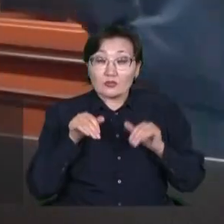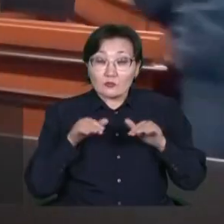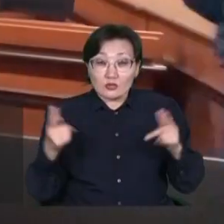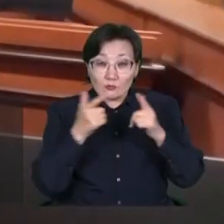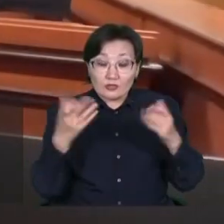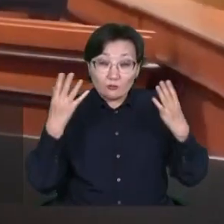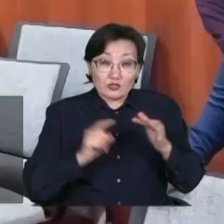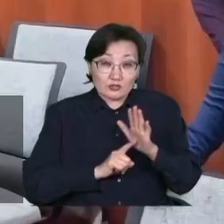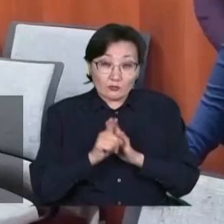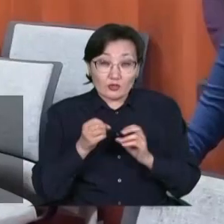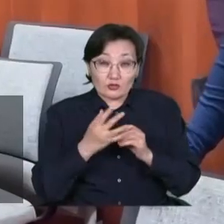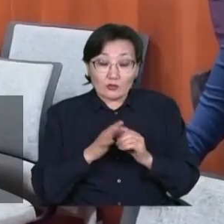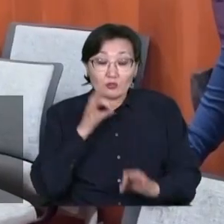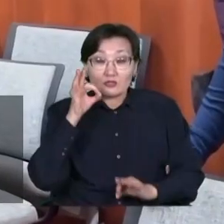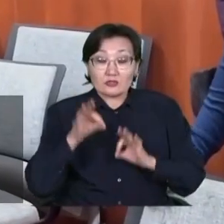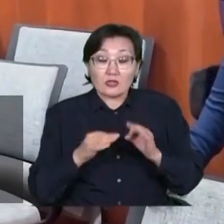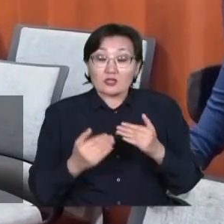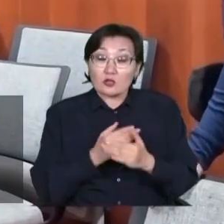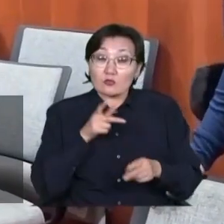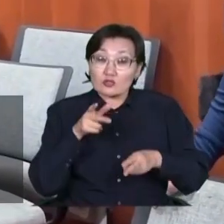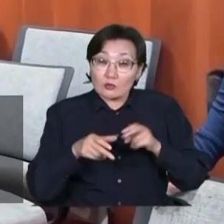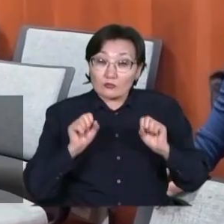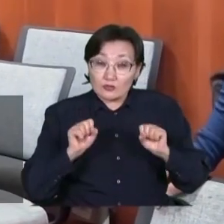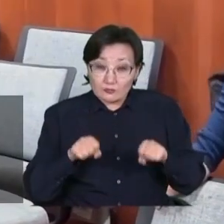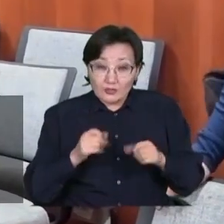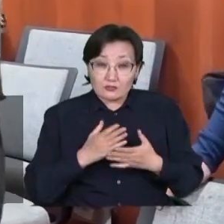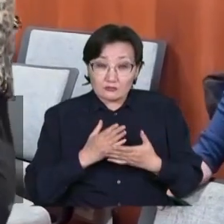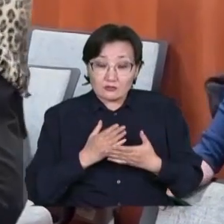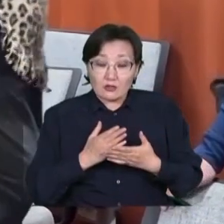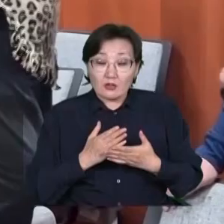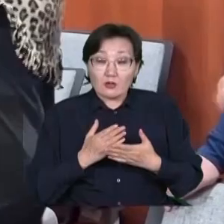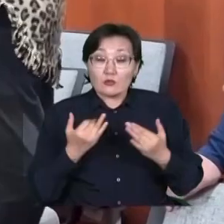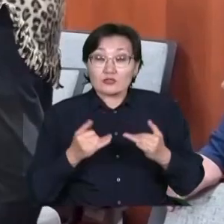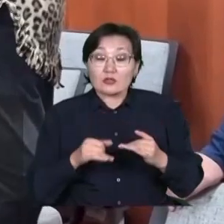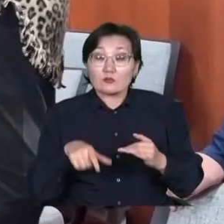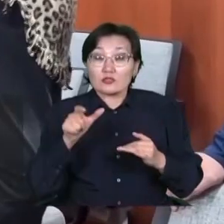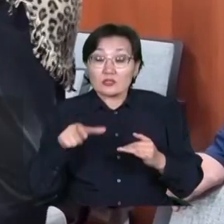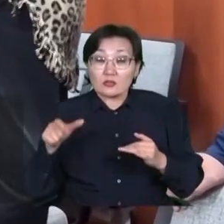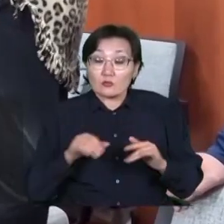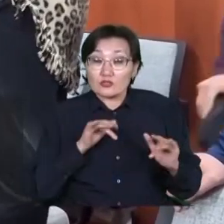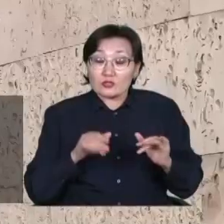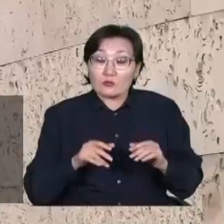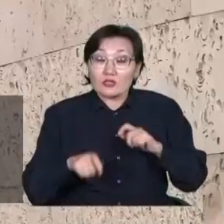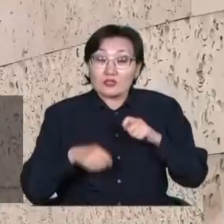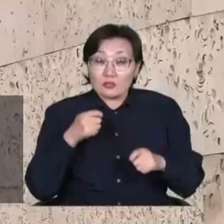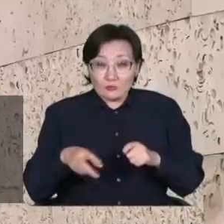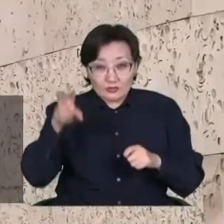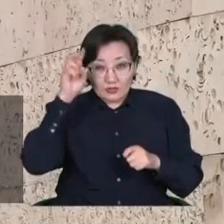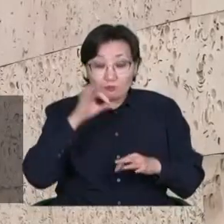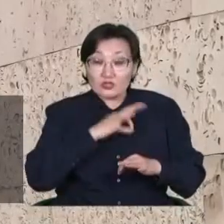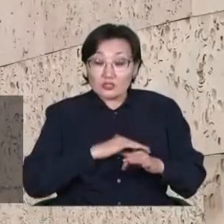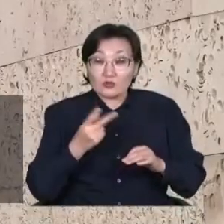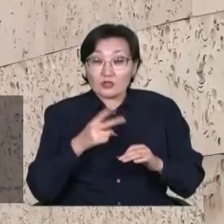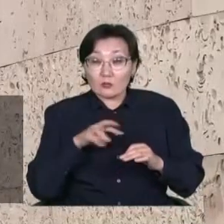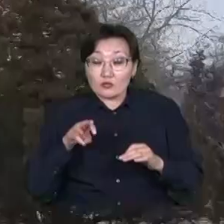жарияланған күннен бастап 15 тәулік ішінде апелляциялық шағым түсіруге құқылы екені ескертілді. Жәбірленуші мен процестік шығын үшін мемлекет пайдасына